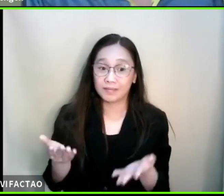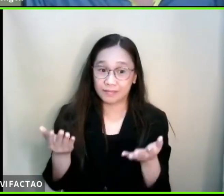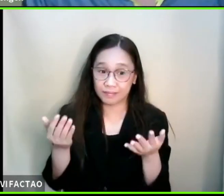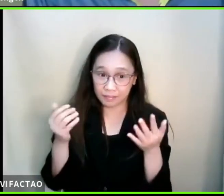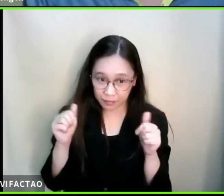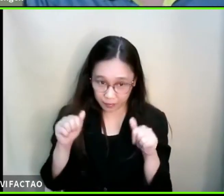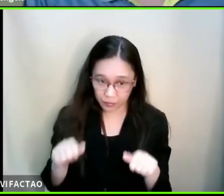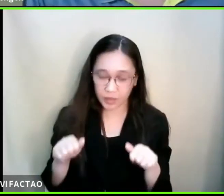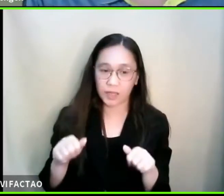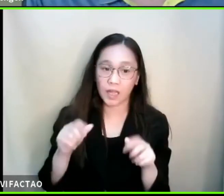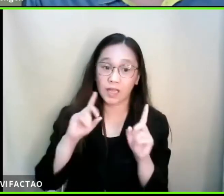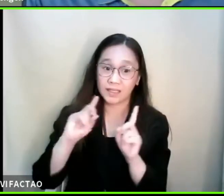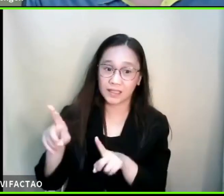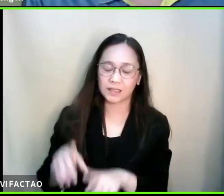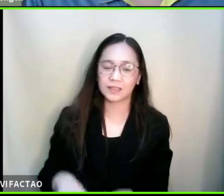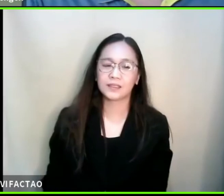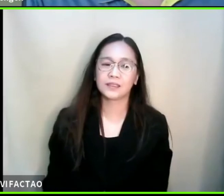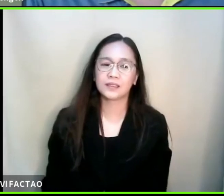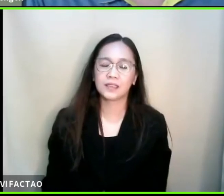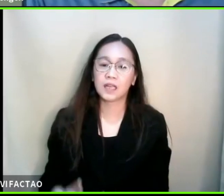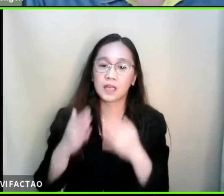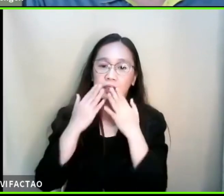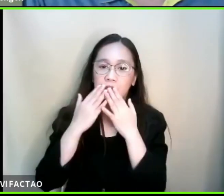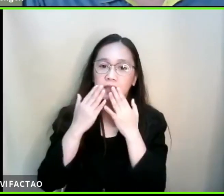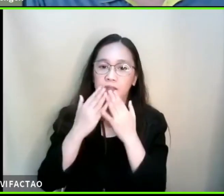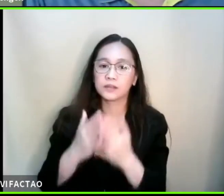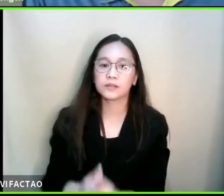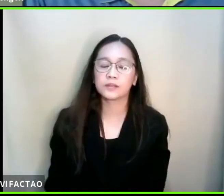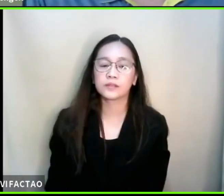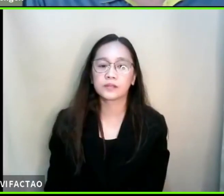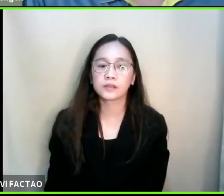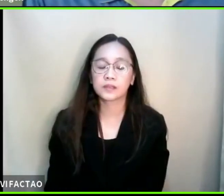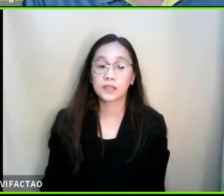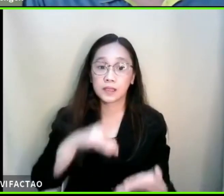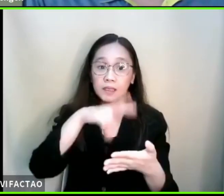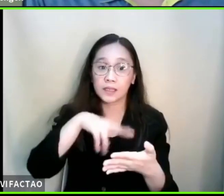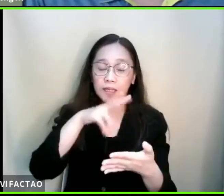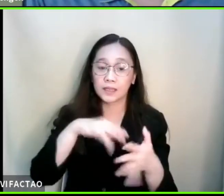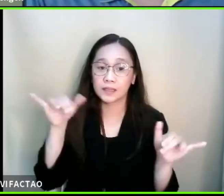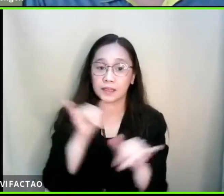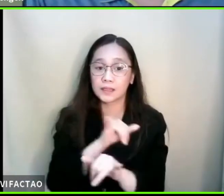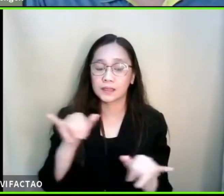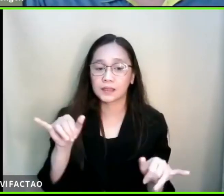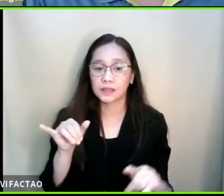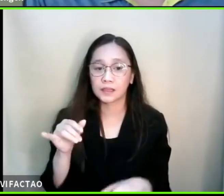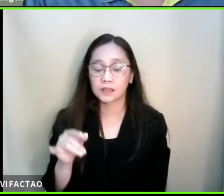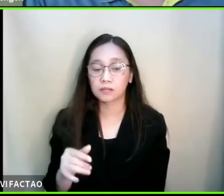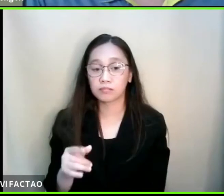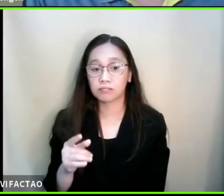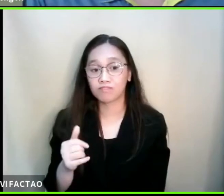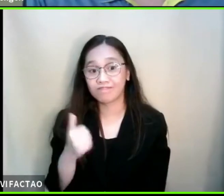their mind po. Ayan. Thank you very much, Teach. Magbabasa lang din po ako na parang kagaya po ng isa, sharing